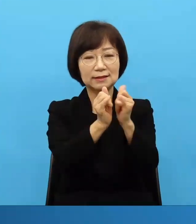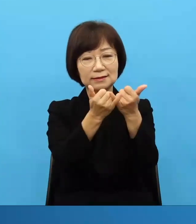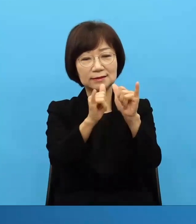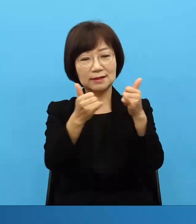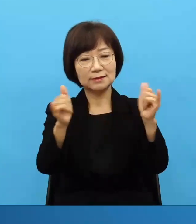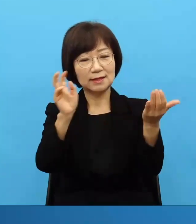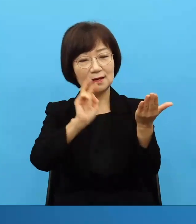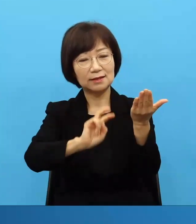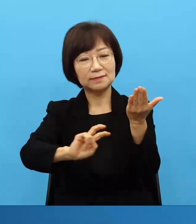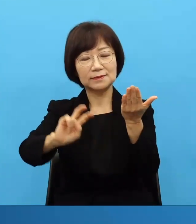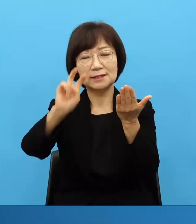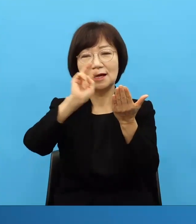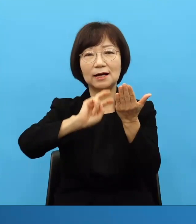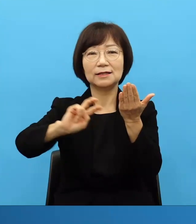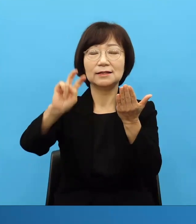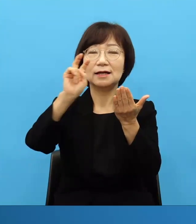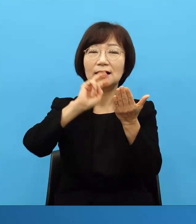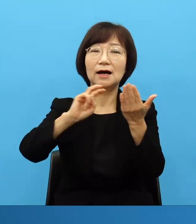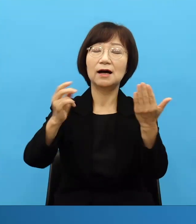세상 사랑